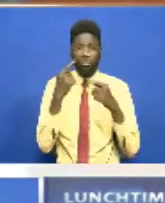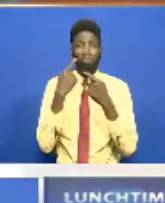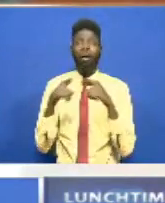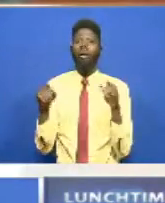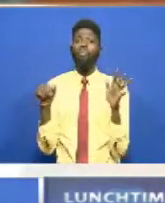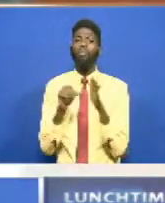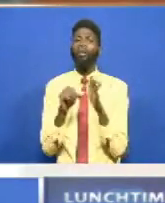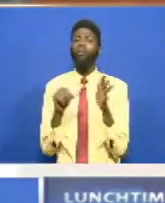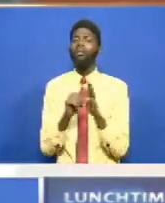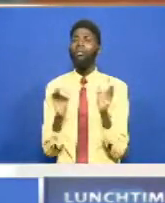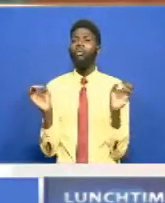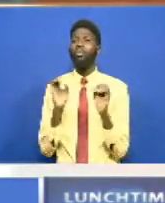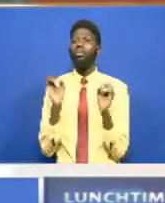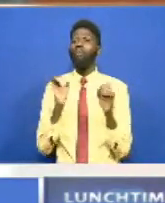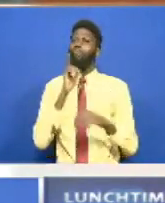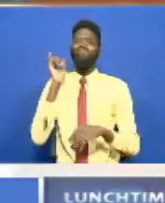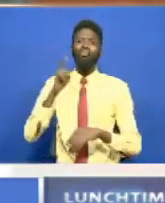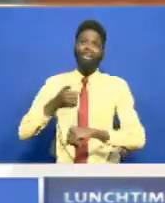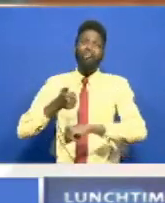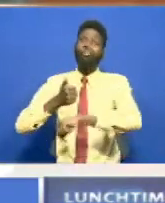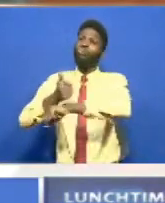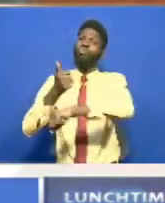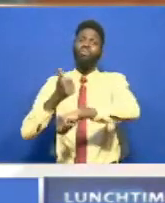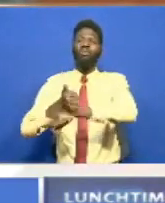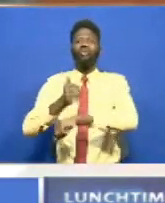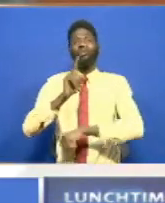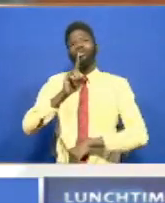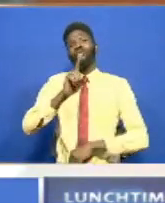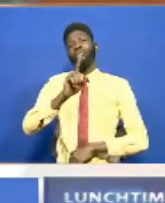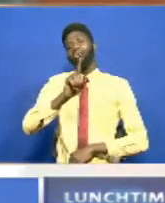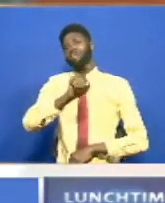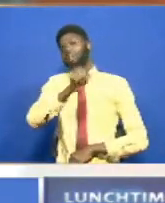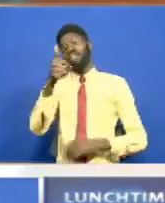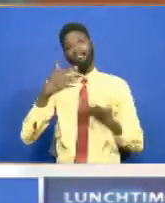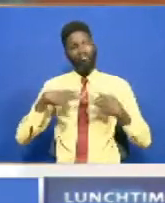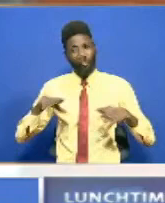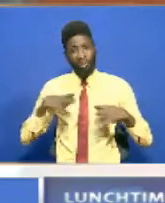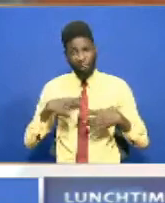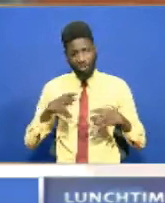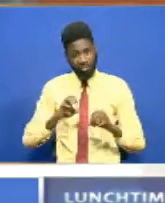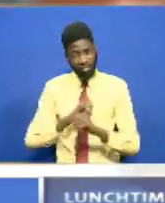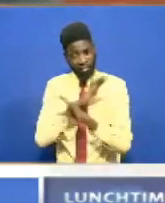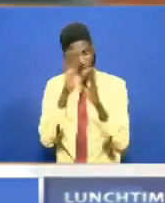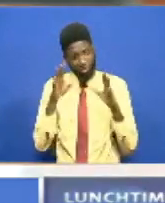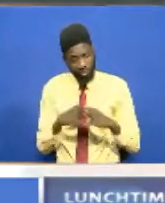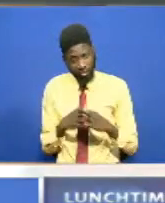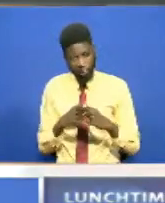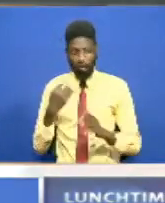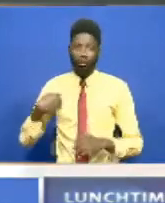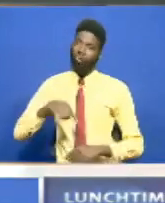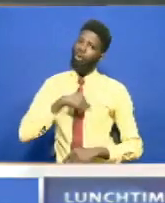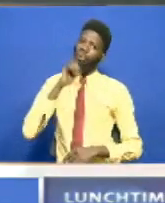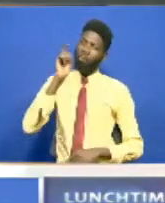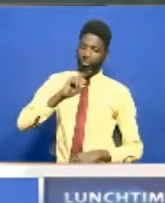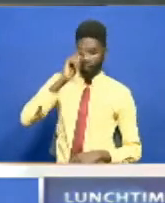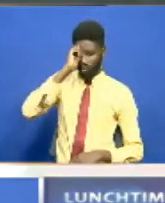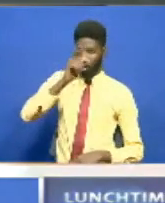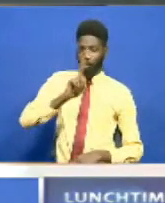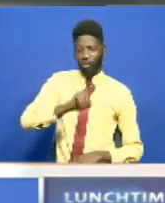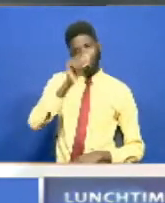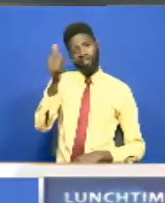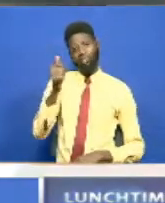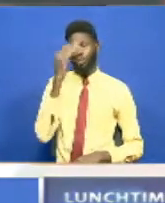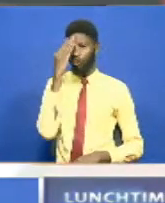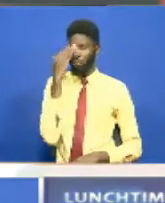shida ya kutukana watu, ya? Au ni namna gani? Tuheshimiane. Kwa